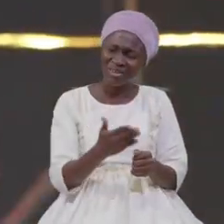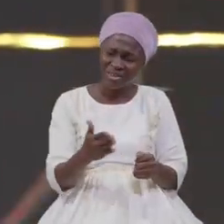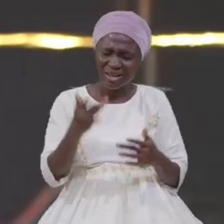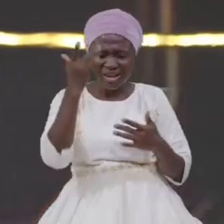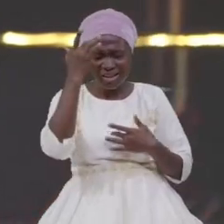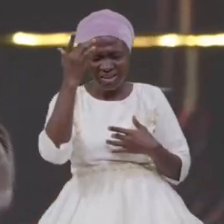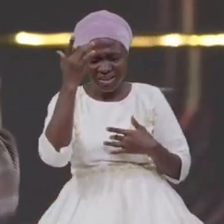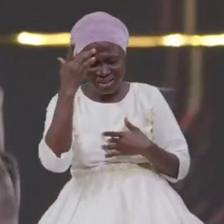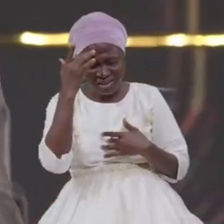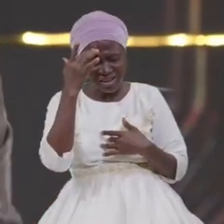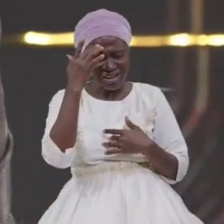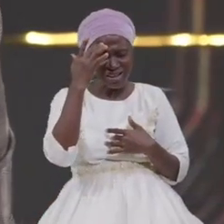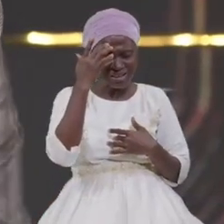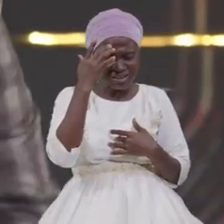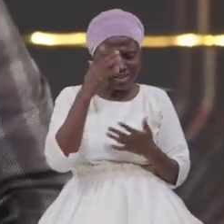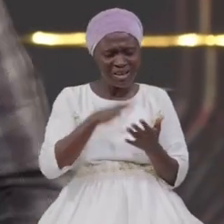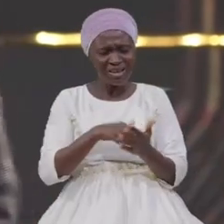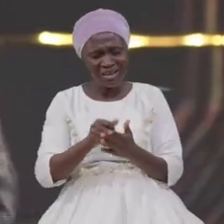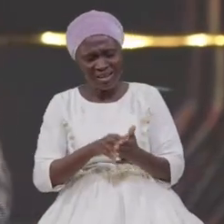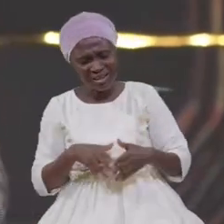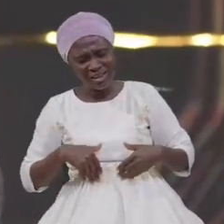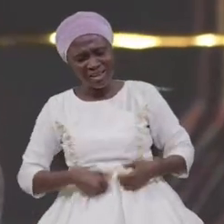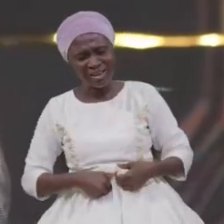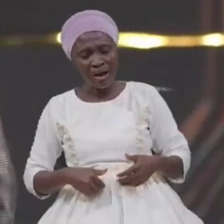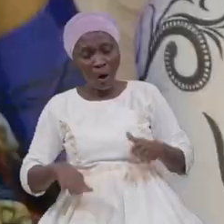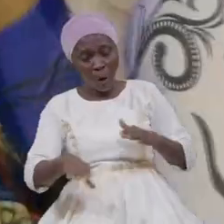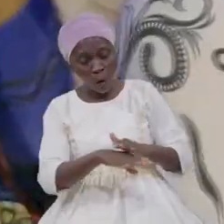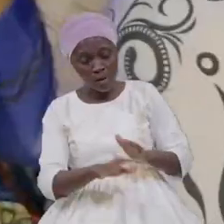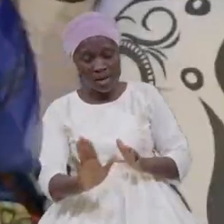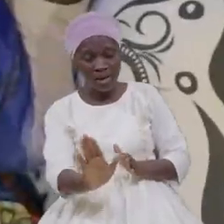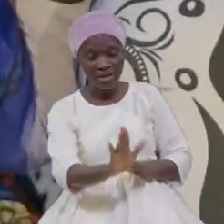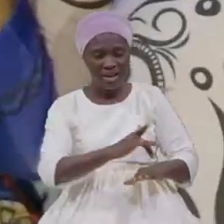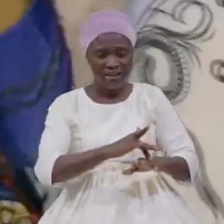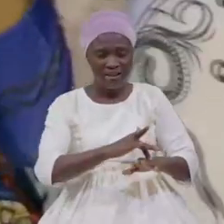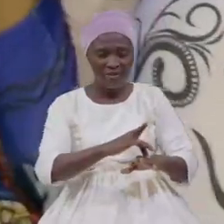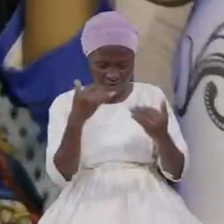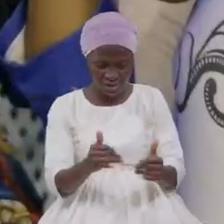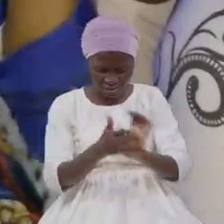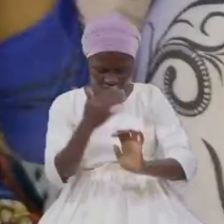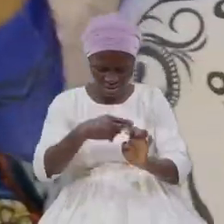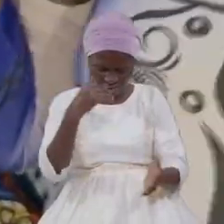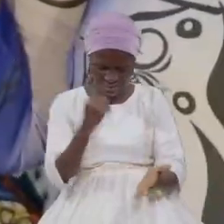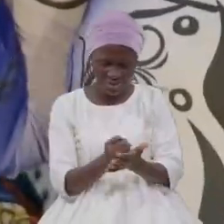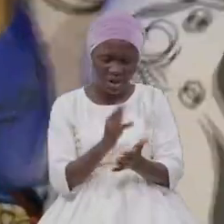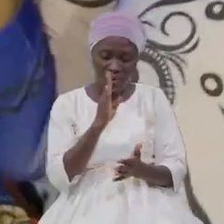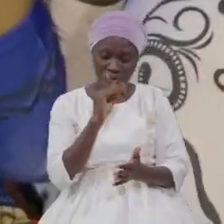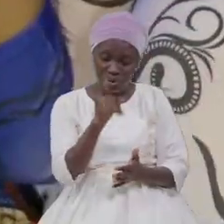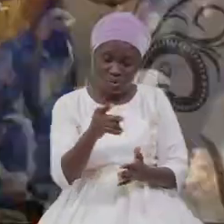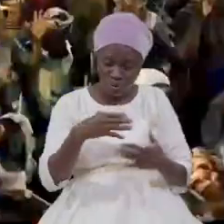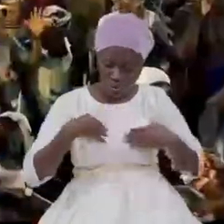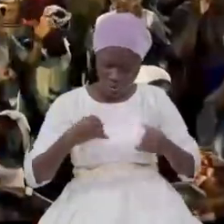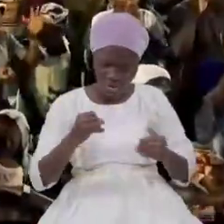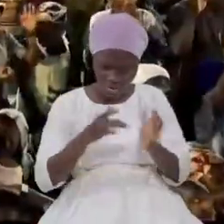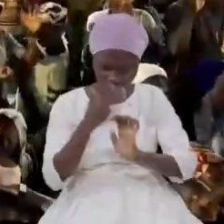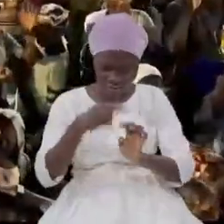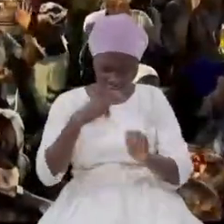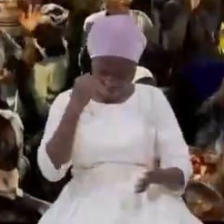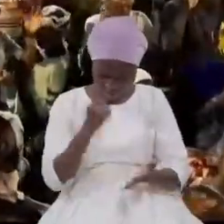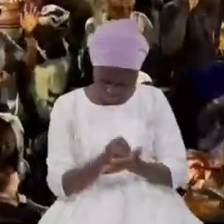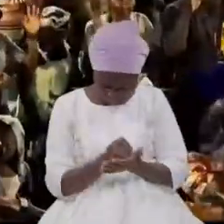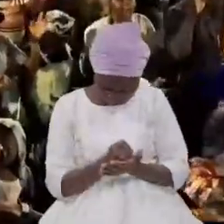Maladie, infirmité, tout chaud, mets sous les pieds maintenant. Soyez guéris au nom de